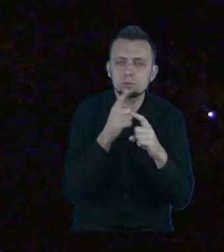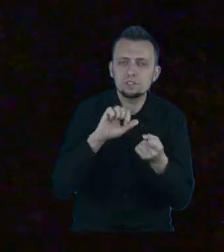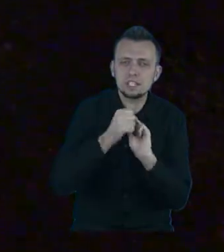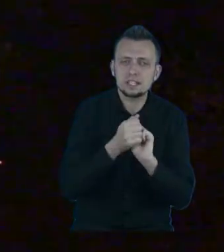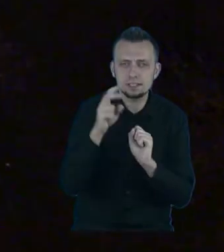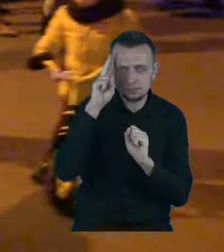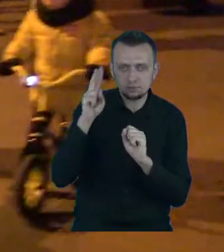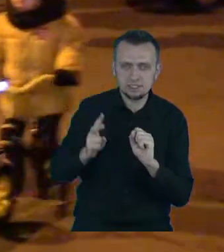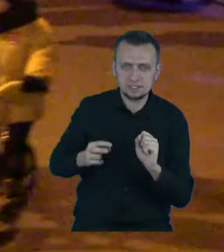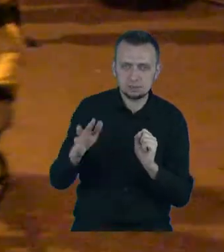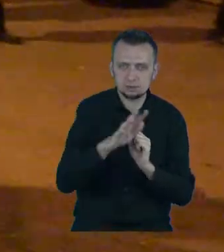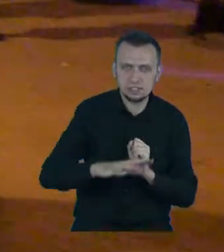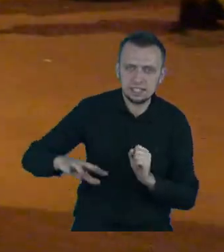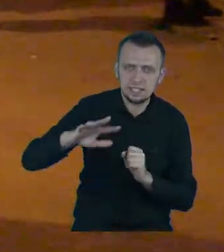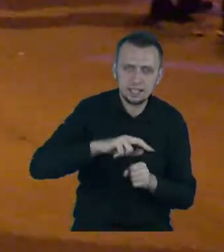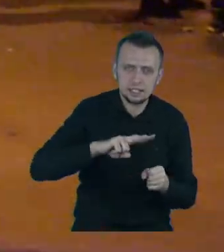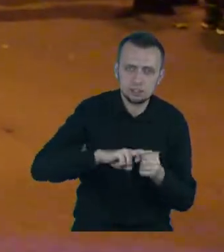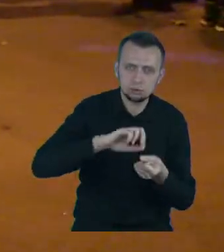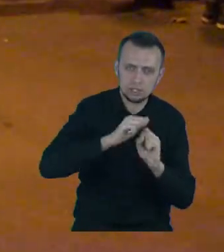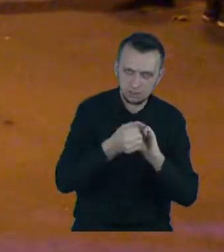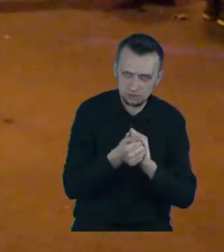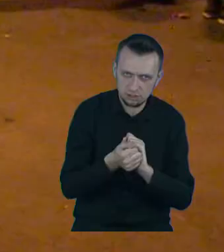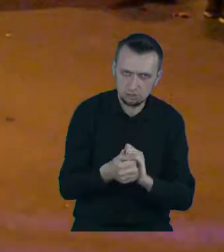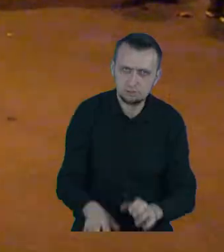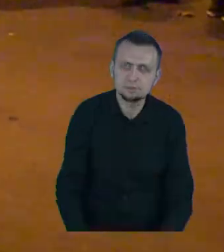na terenie których one są umieszczone.